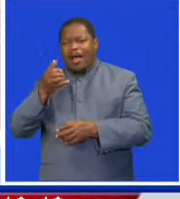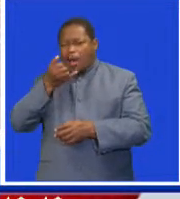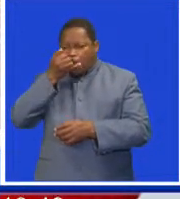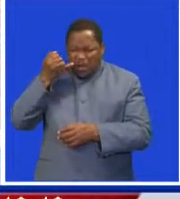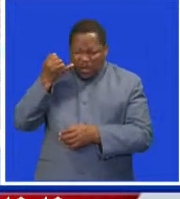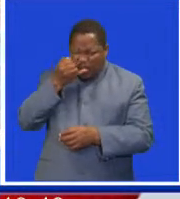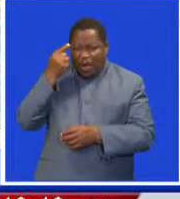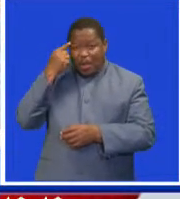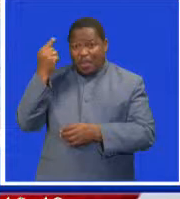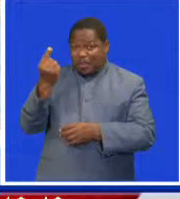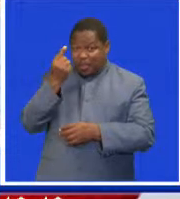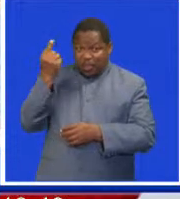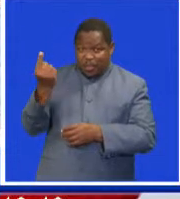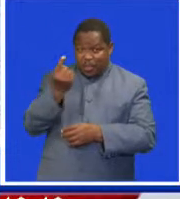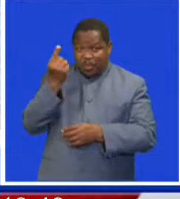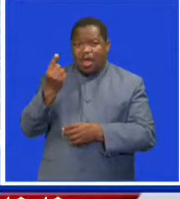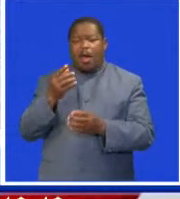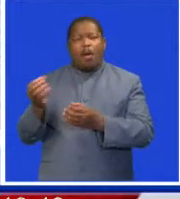alabo labamhlophe.